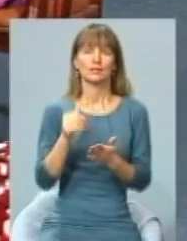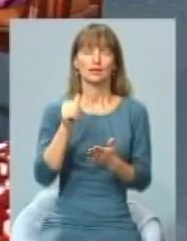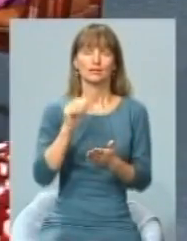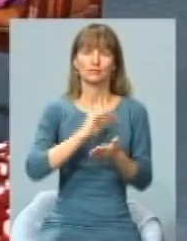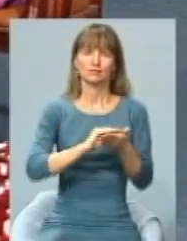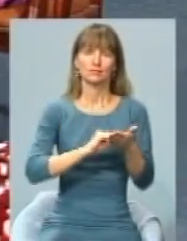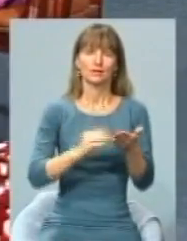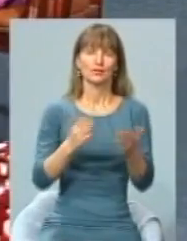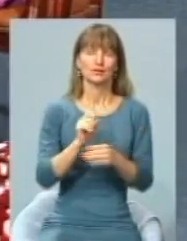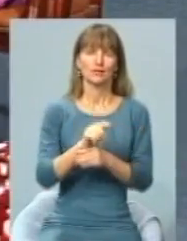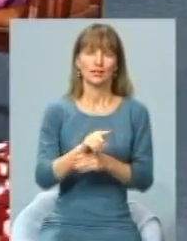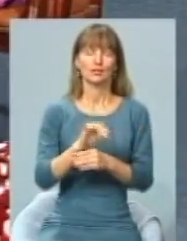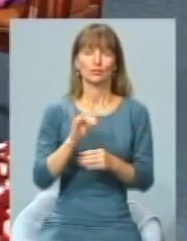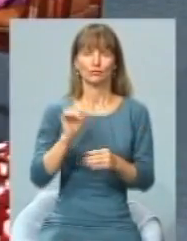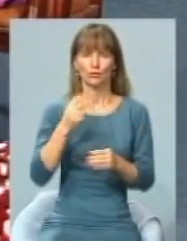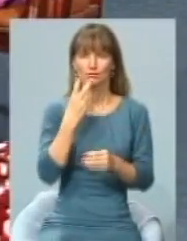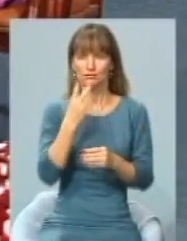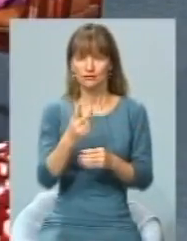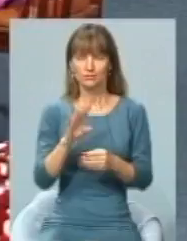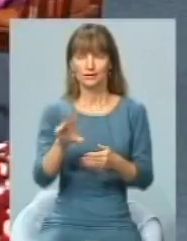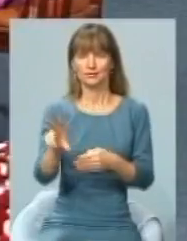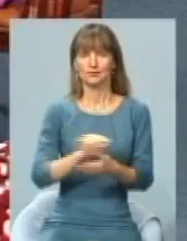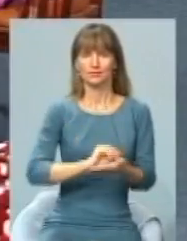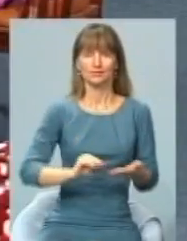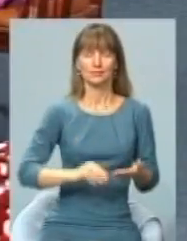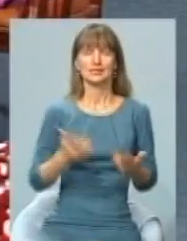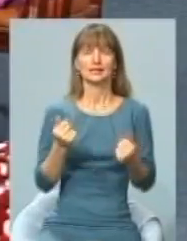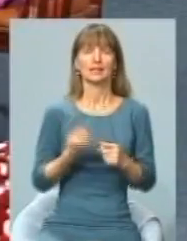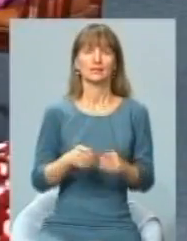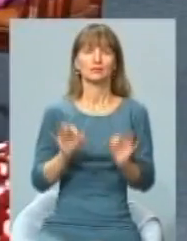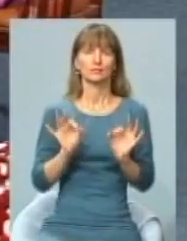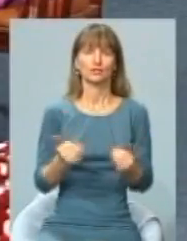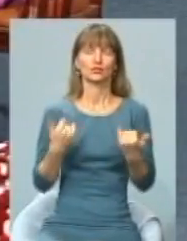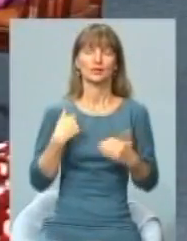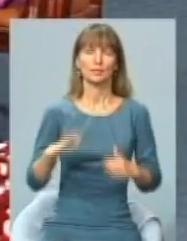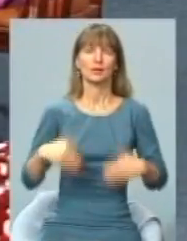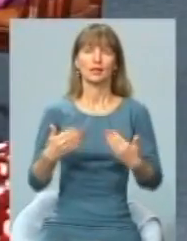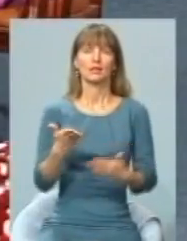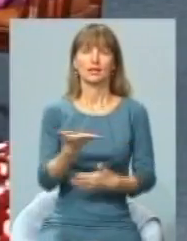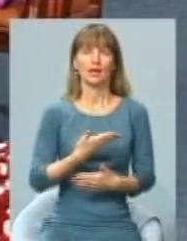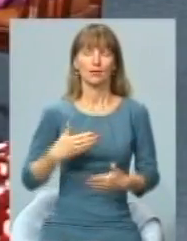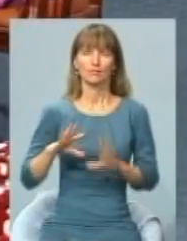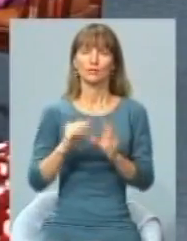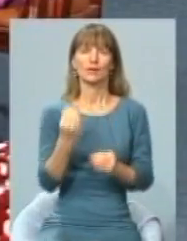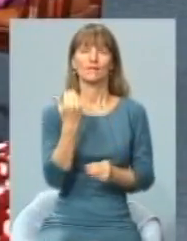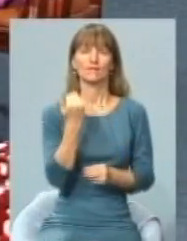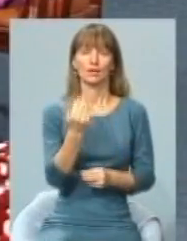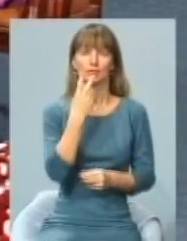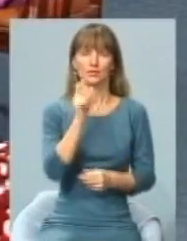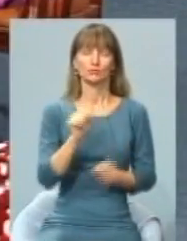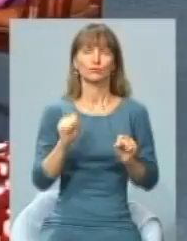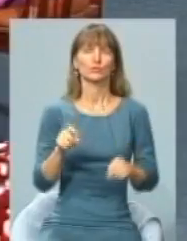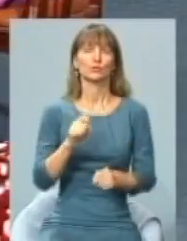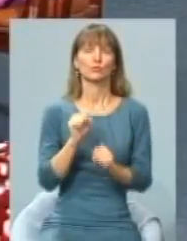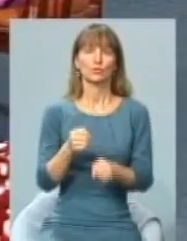И тоже можно использовать. Дійсно, це ти все правильно називаєш. Ну, а зараз я пропоную нам, взагалі, вам, глядачі, переглянути, що ж